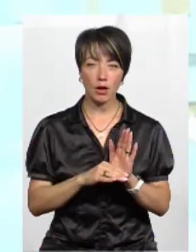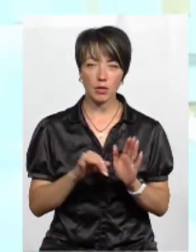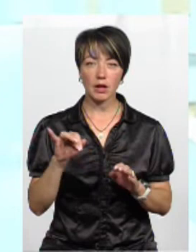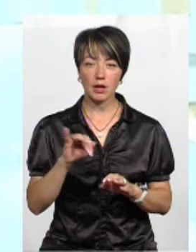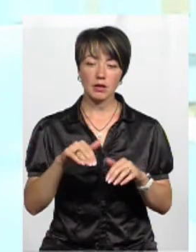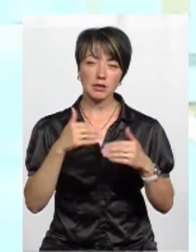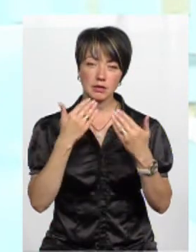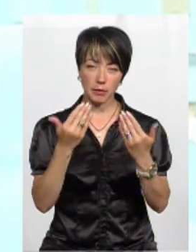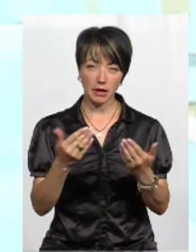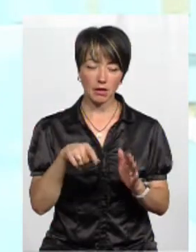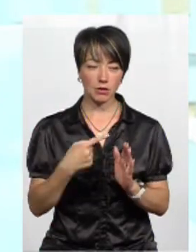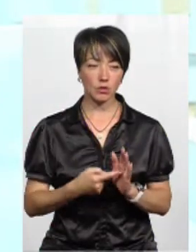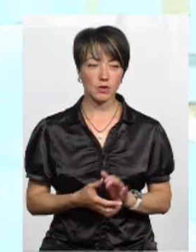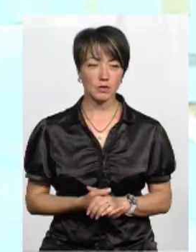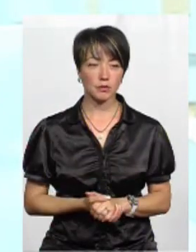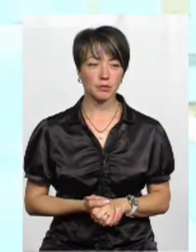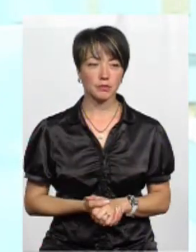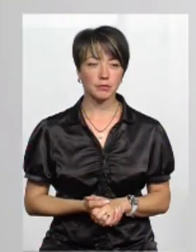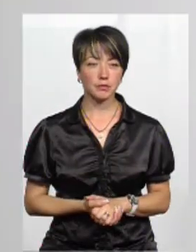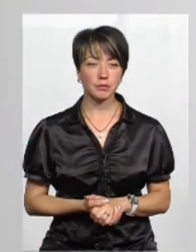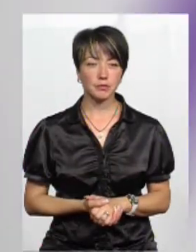ось маю до вас запитання. Прошу. Дякую.